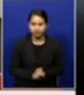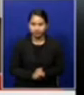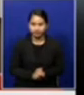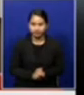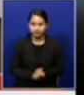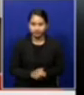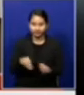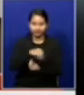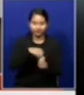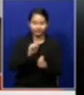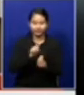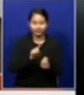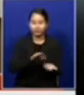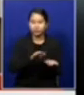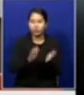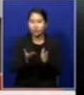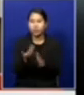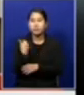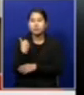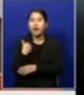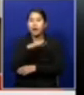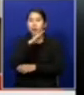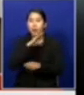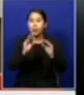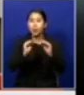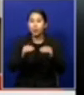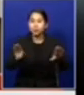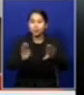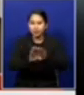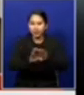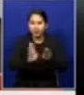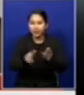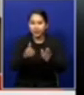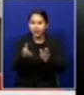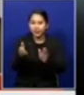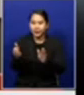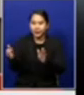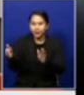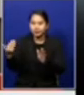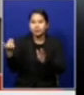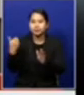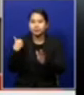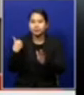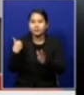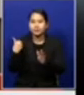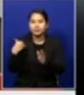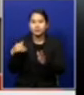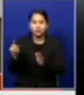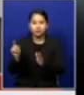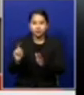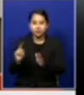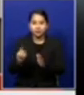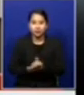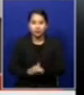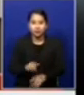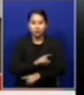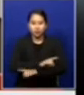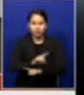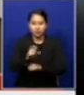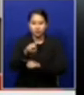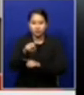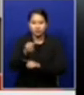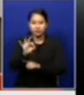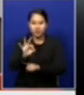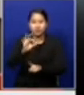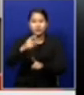มันจบแล้วก็พอปิดสภาได้อยู่ระยะหนึ่งอยู่ๆครับท่านประธานที่เคารพครับเมื่อวันที่19มี